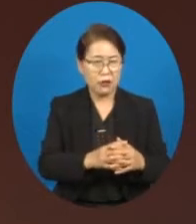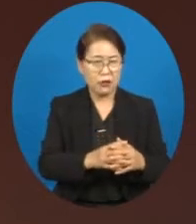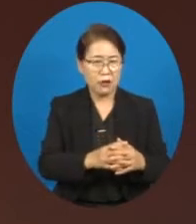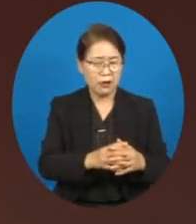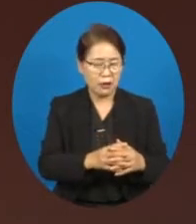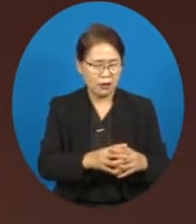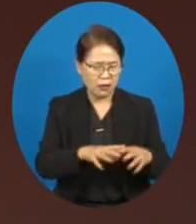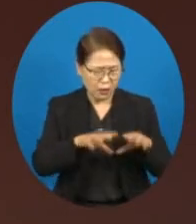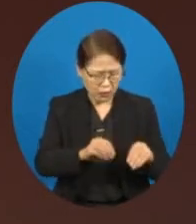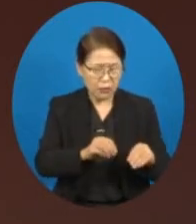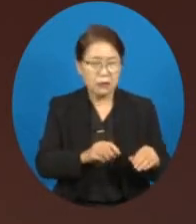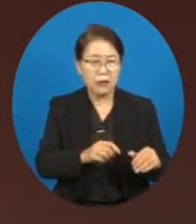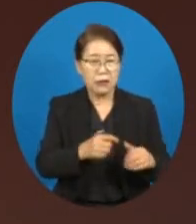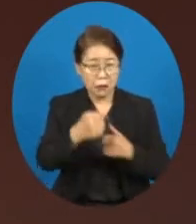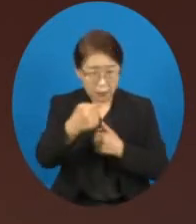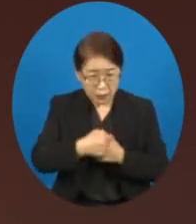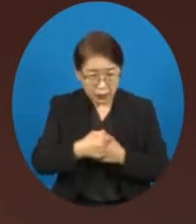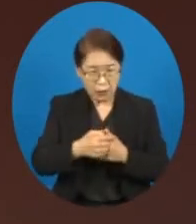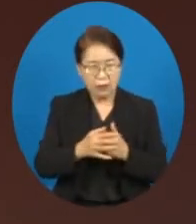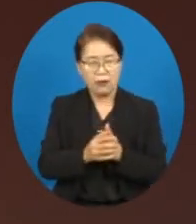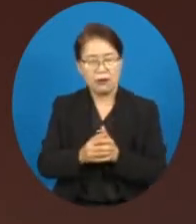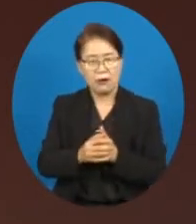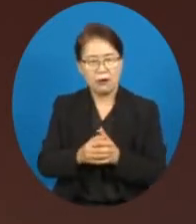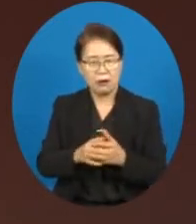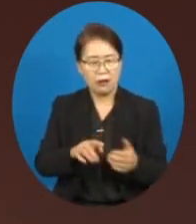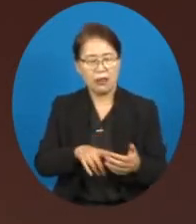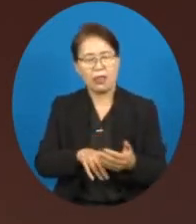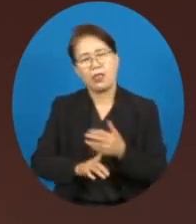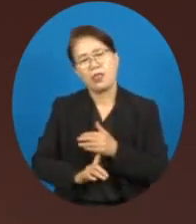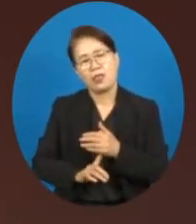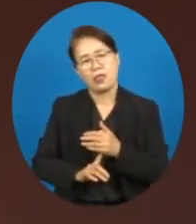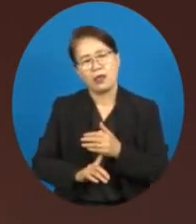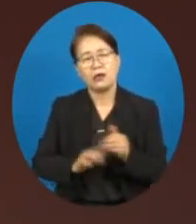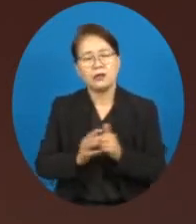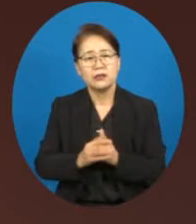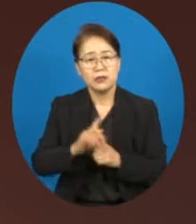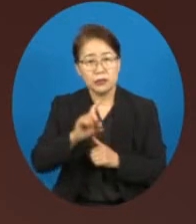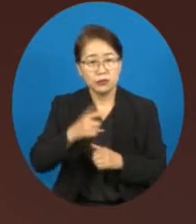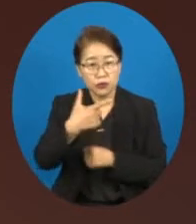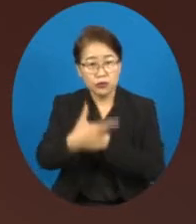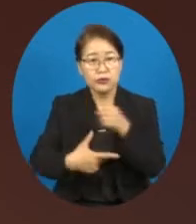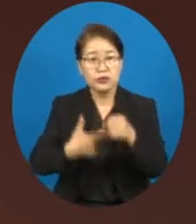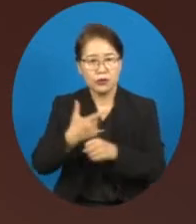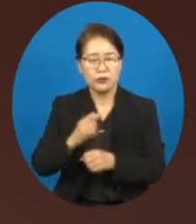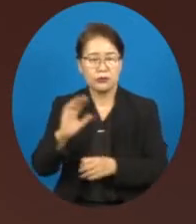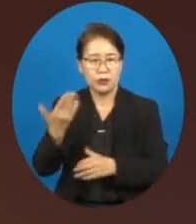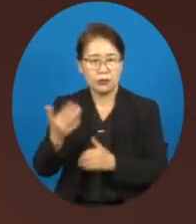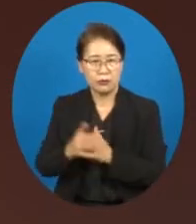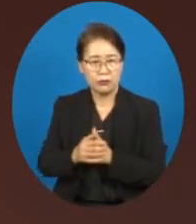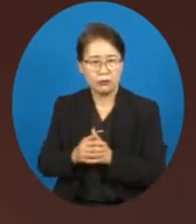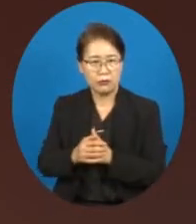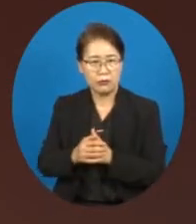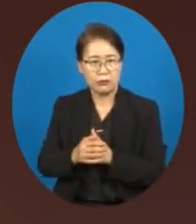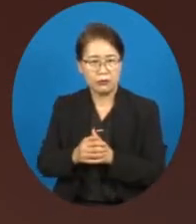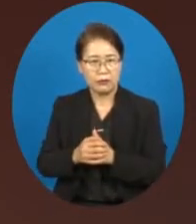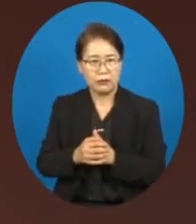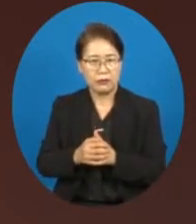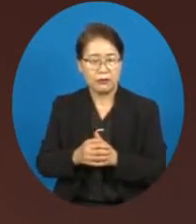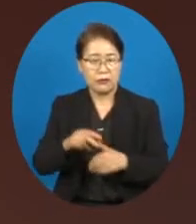채 16년이라고 하는 세월이 흘렀습니다. 그때 하나님께서 스가랴